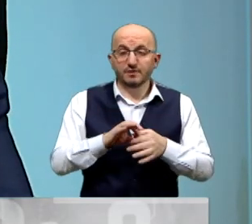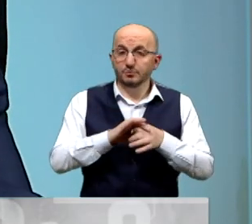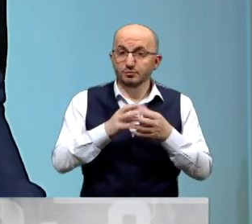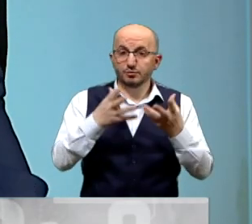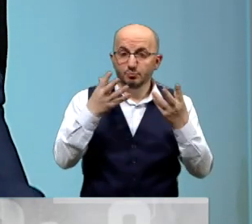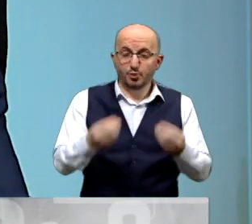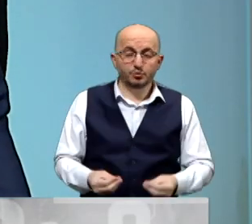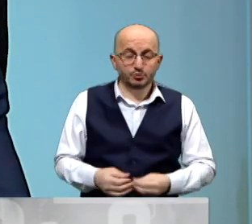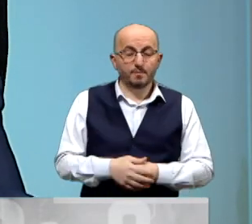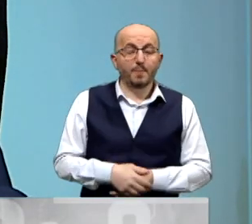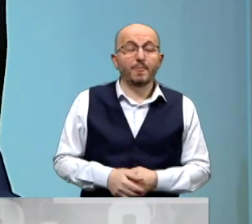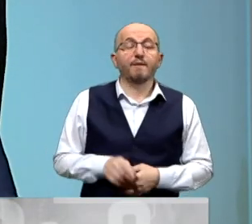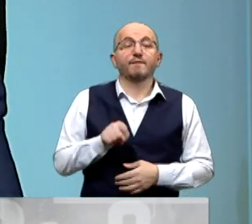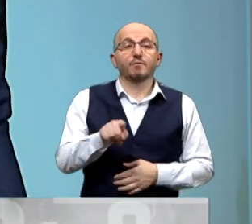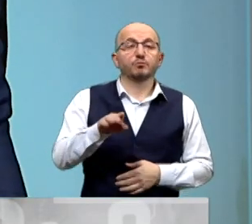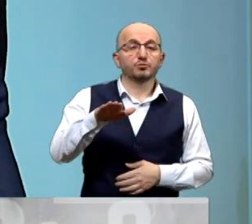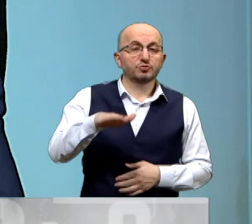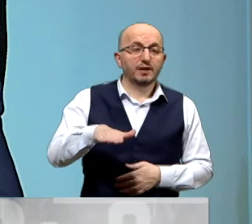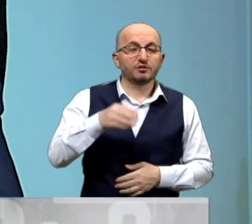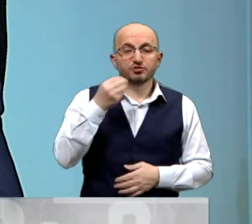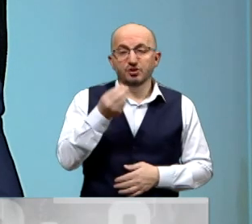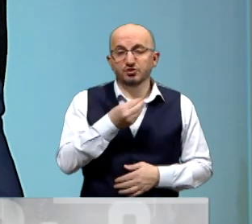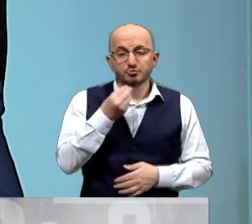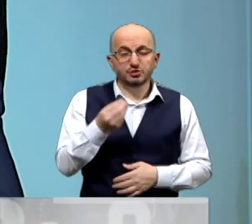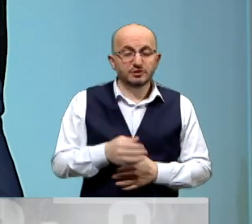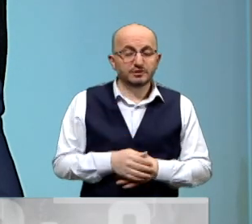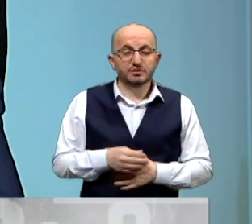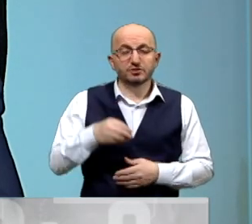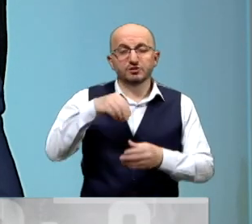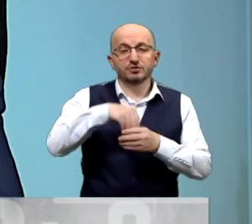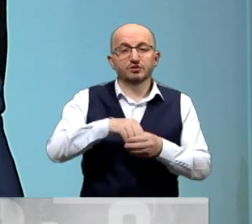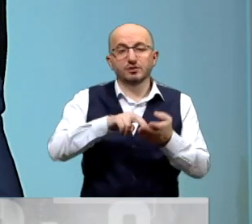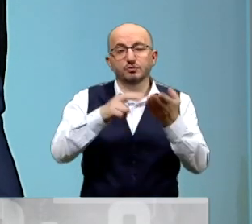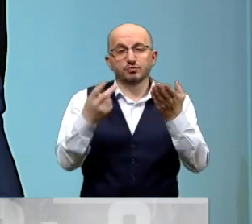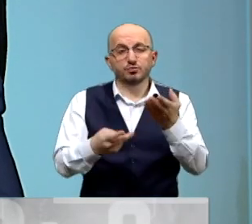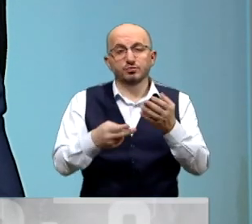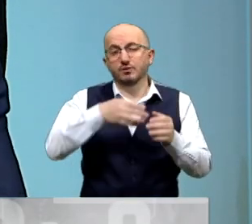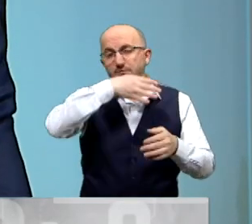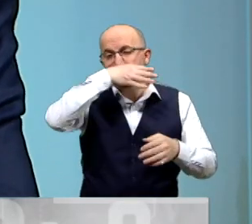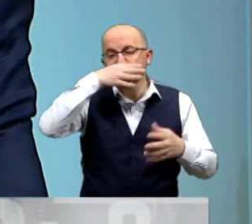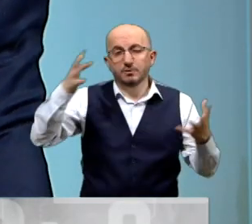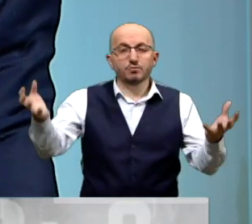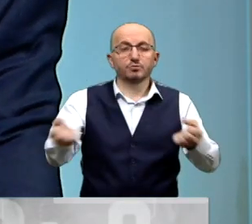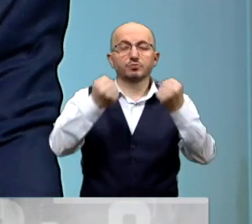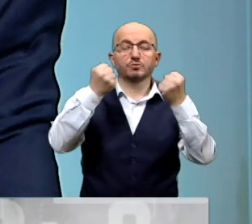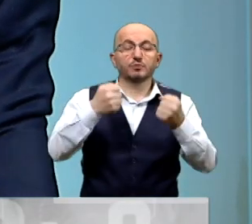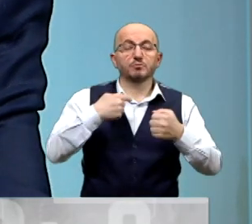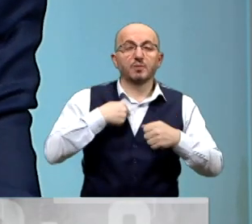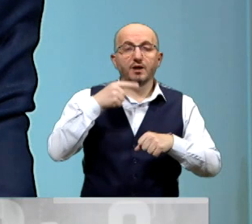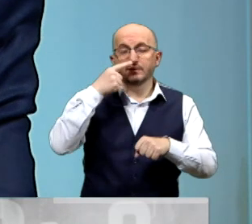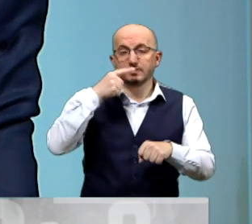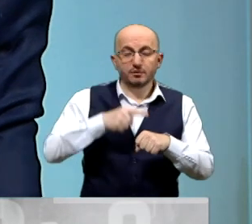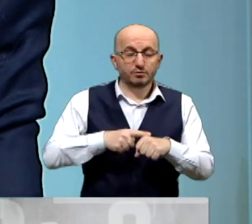ve bu yavrumuz Bu delikanlı da içine düştü bu bataklıktan kurtulur ben şöyle inanırım